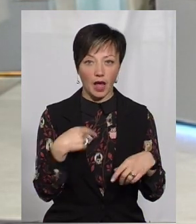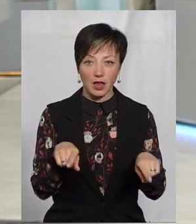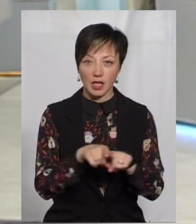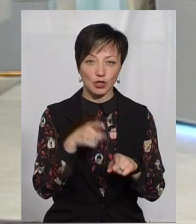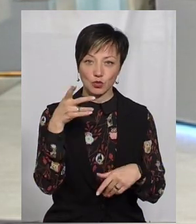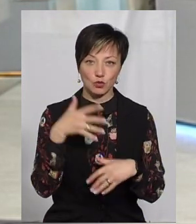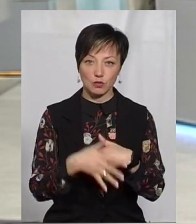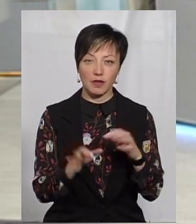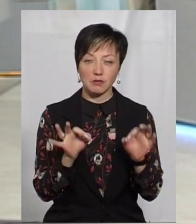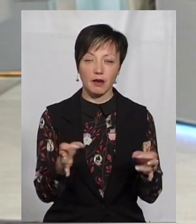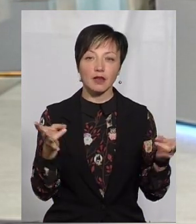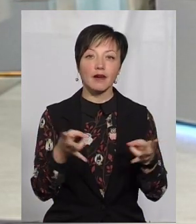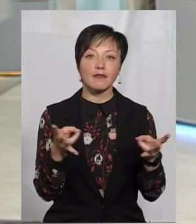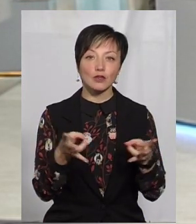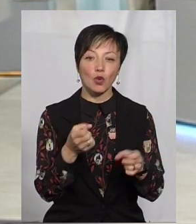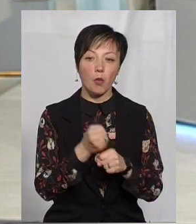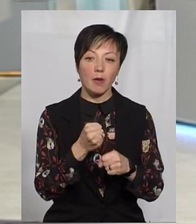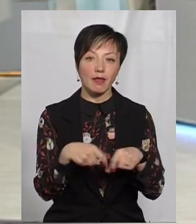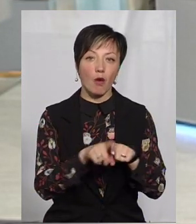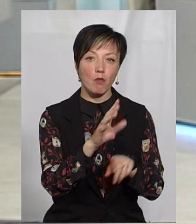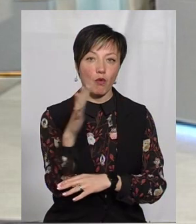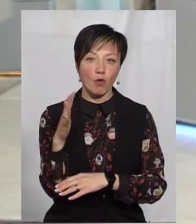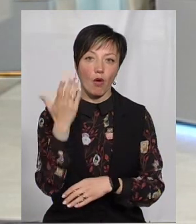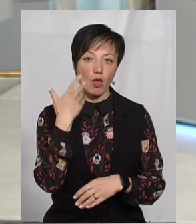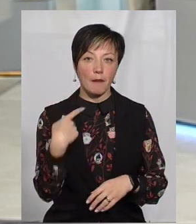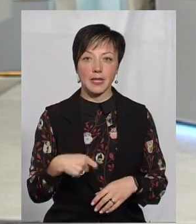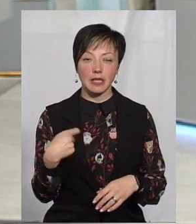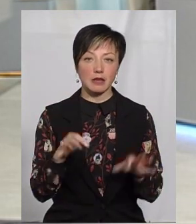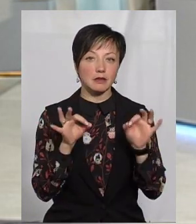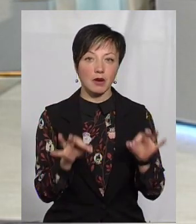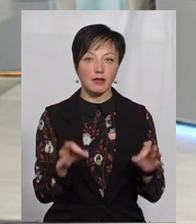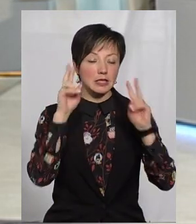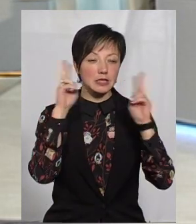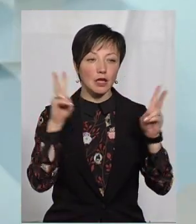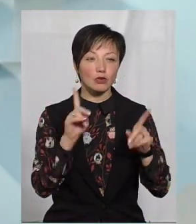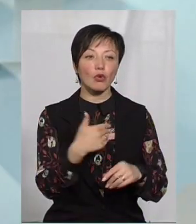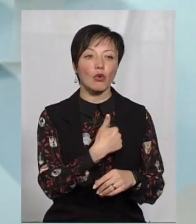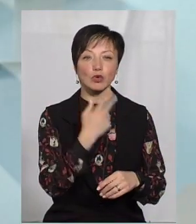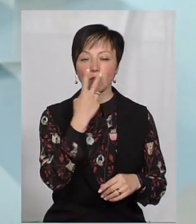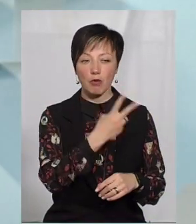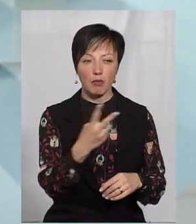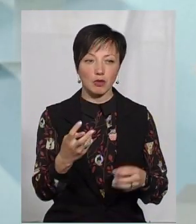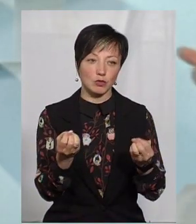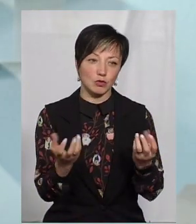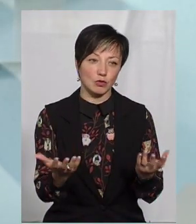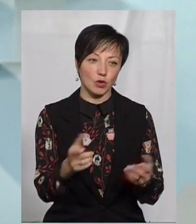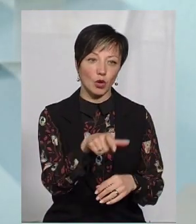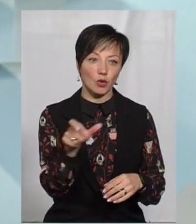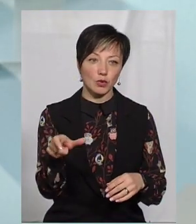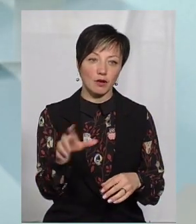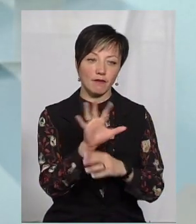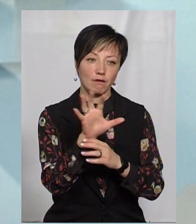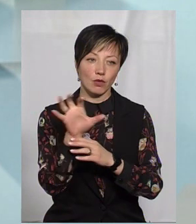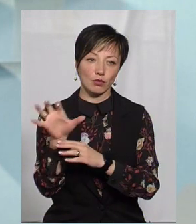теж не зрозумів, насправді, навіщо от робити такий променад, коли там президент, насправді, не знаю, що він хоче побачити, просто, можливо, люди там